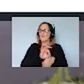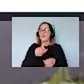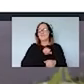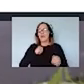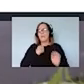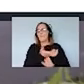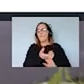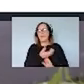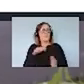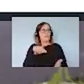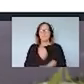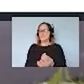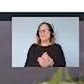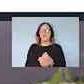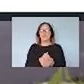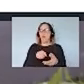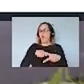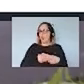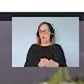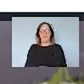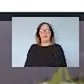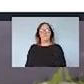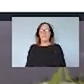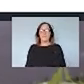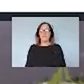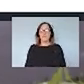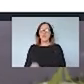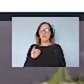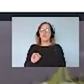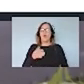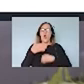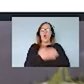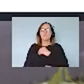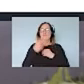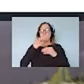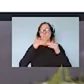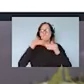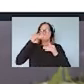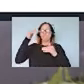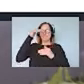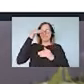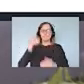pobieranie nie wymaga logowania. I ostatnie dwa poziomy,